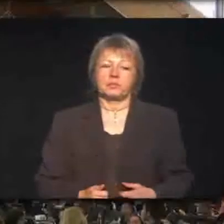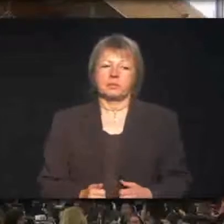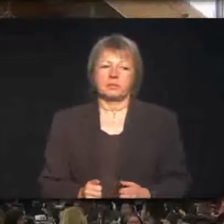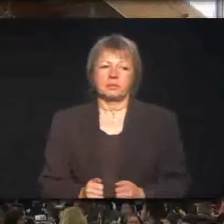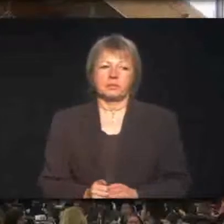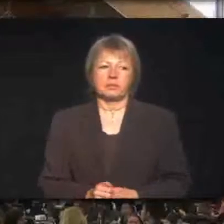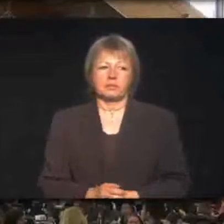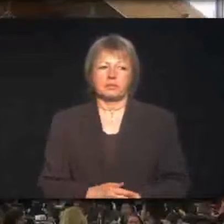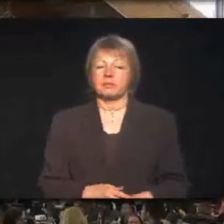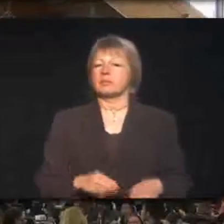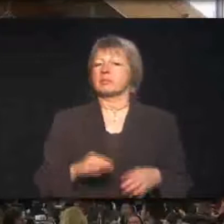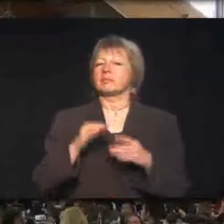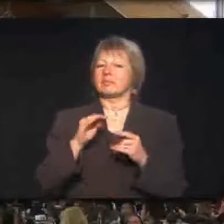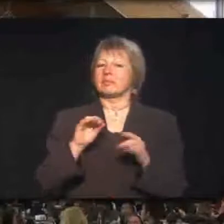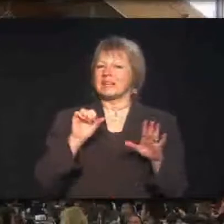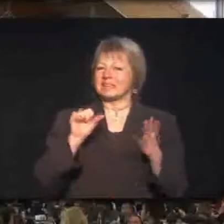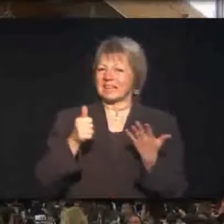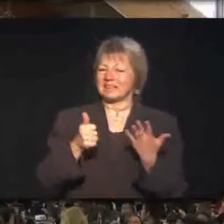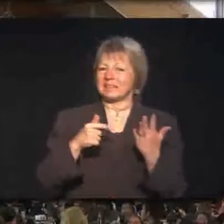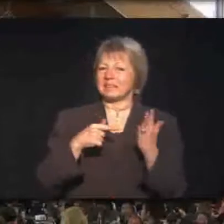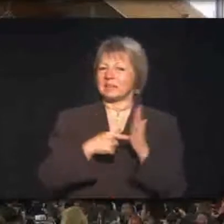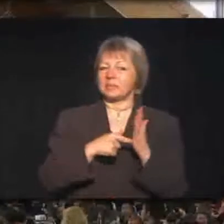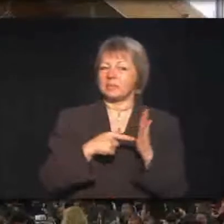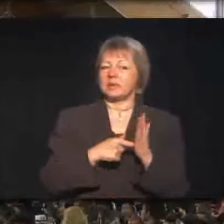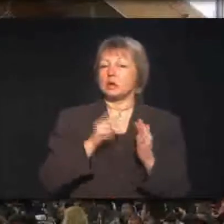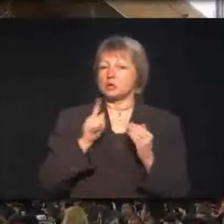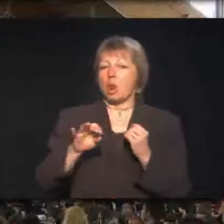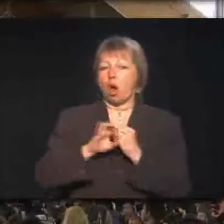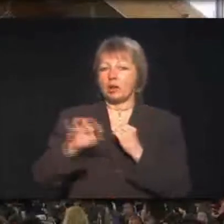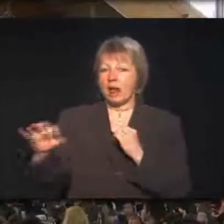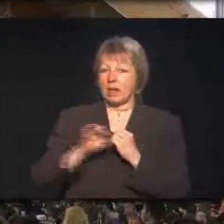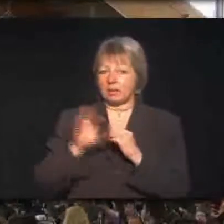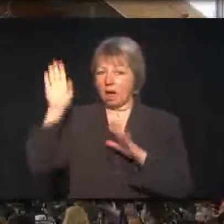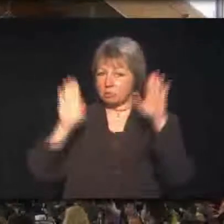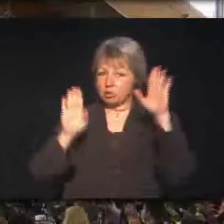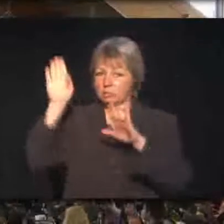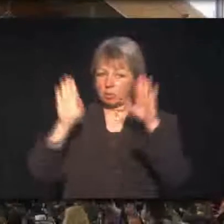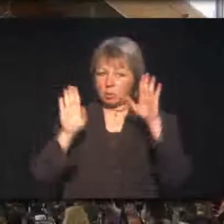jetzt nicht immer Meinungsbild sechs sollen die Abstimmungen online erfolgen